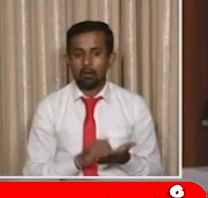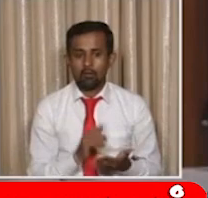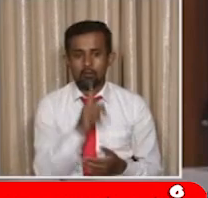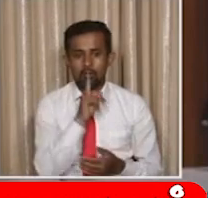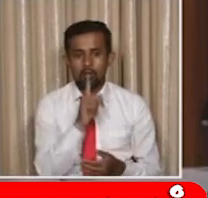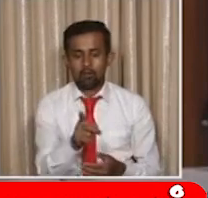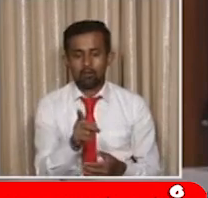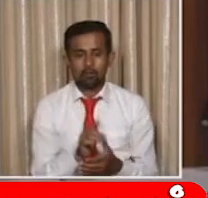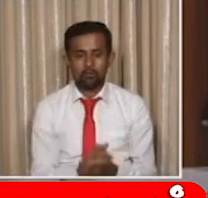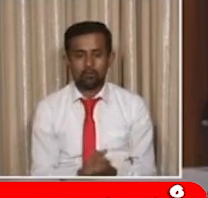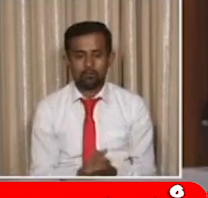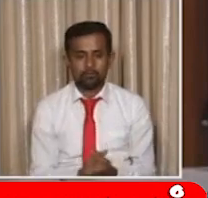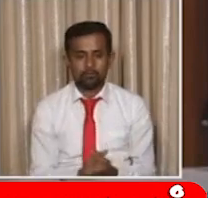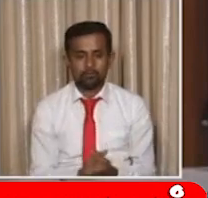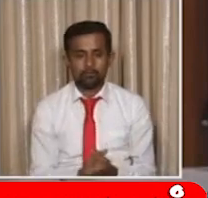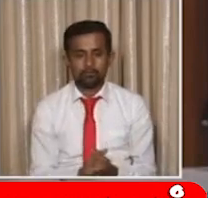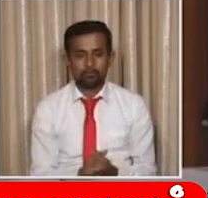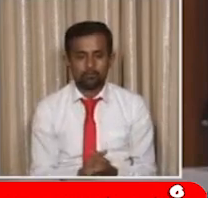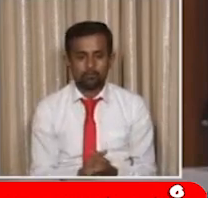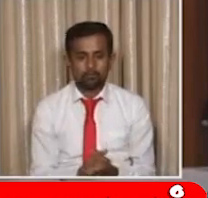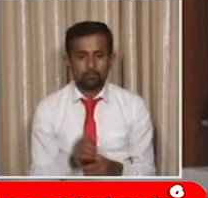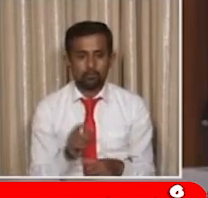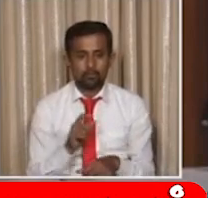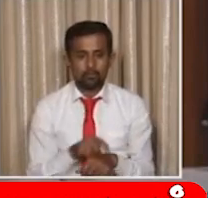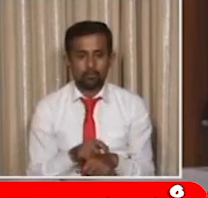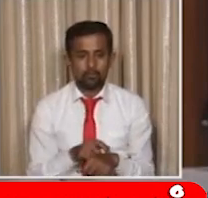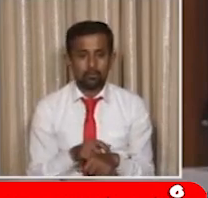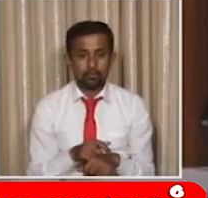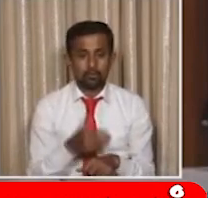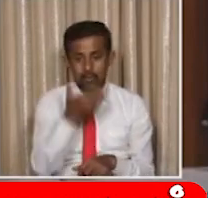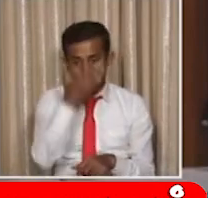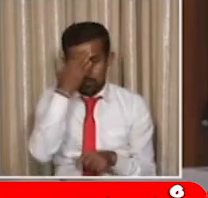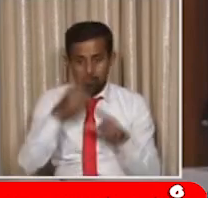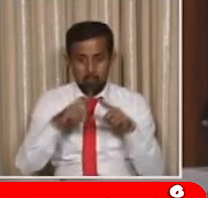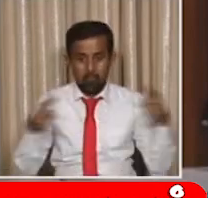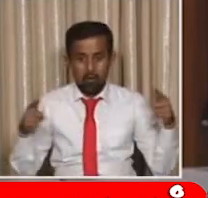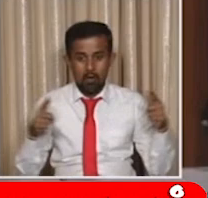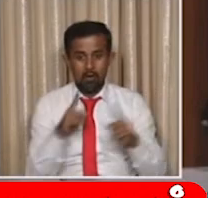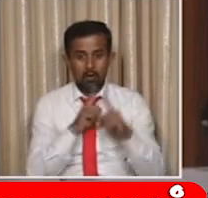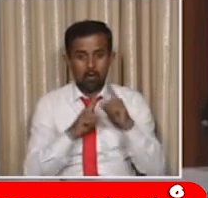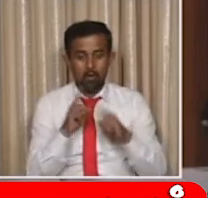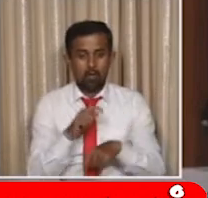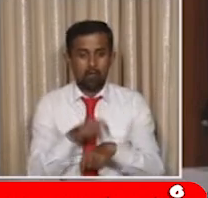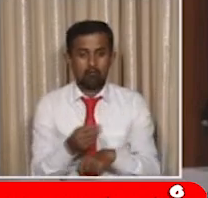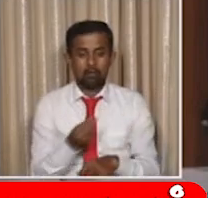nimidangal tamilile pesa anumadhingal. Indraile irundhu oru vaara kaalathukulle dhaan